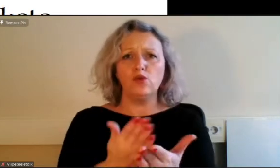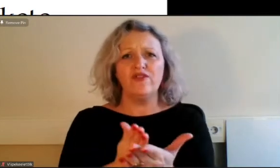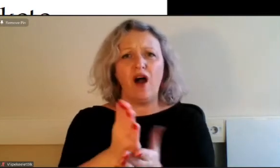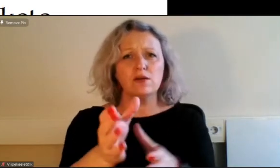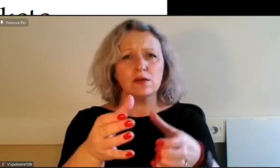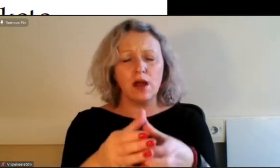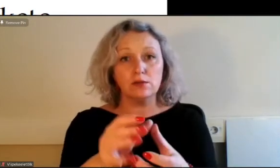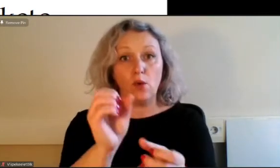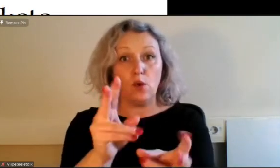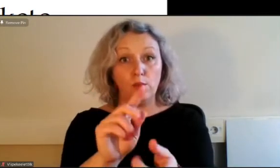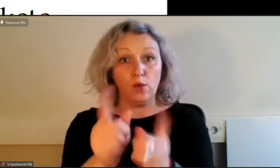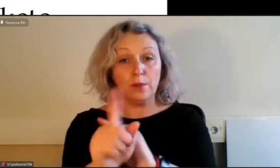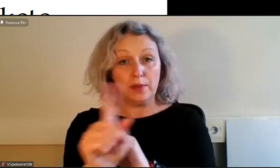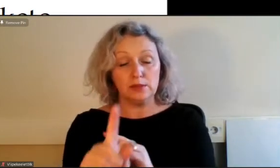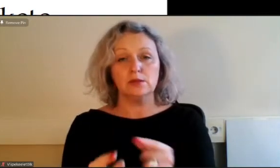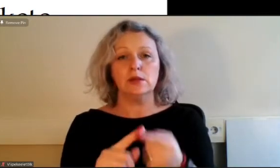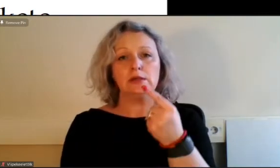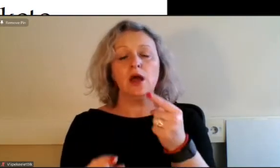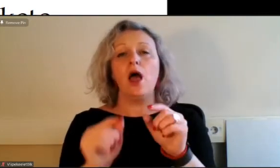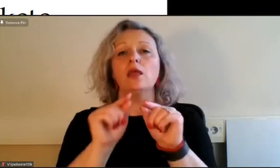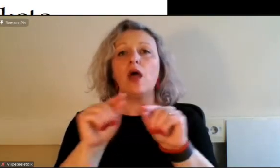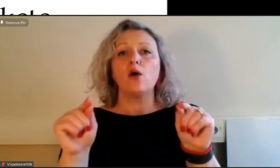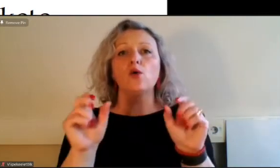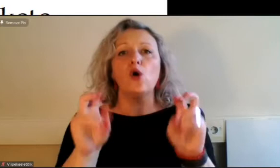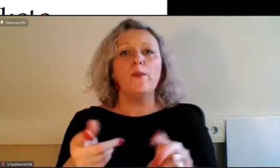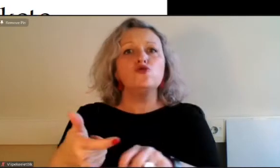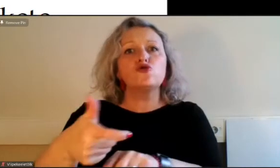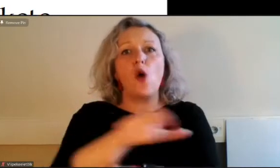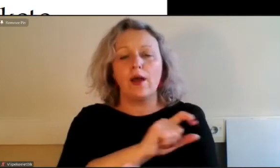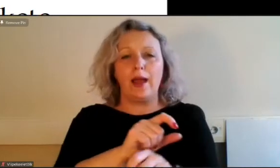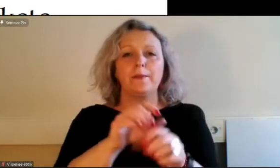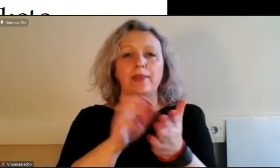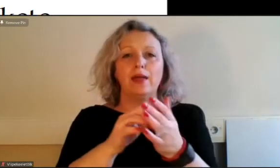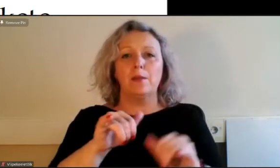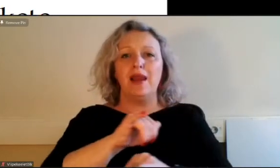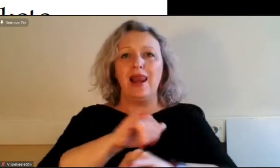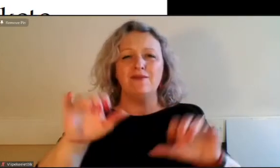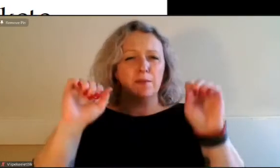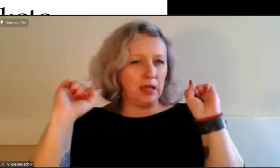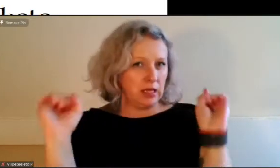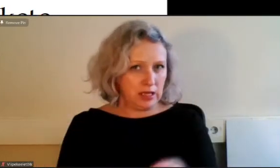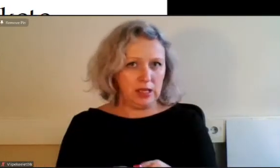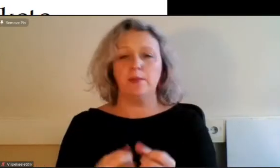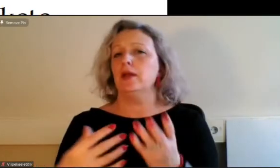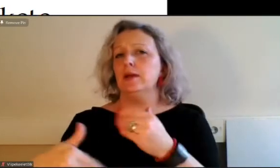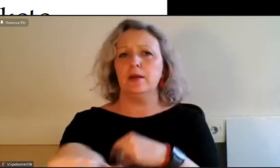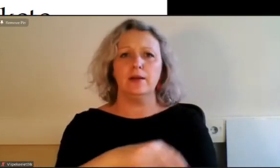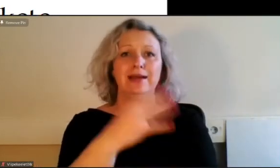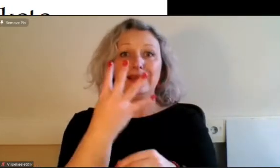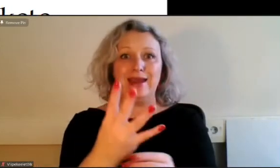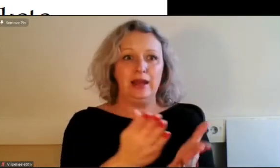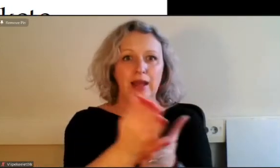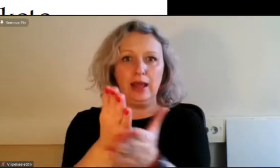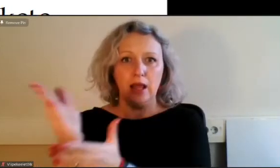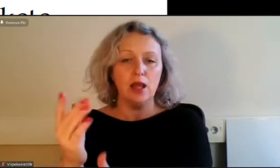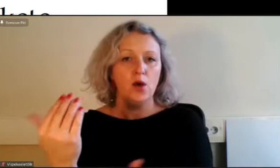Nüüd on küsimus, eks ju, et koroonaviirus on mitu korda muteerunud ja tal on uued variandid. Ma võtsin need kõige olulisemad uued